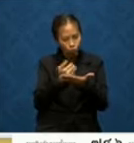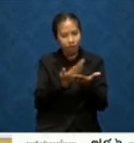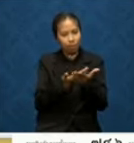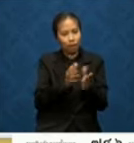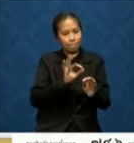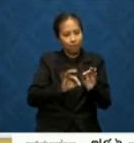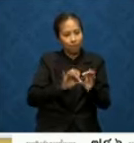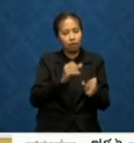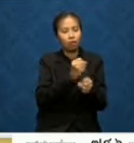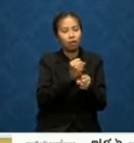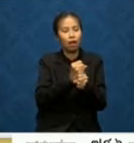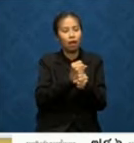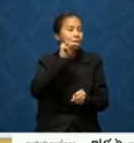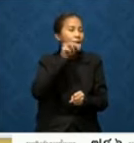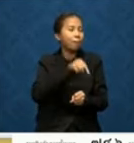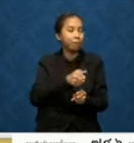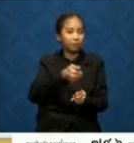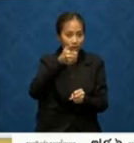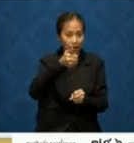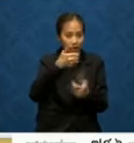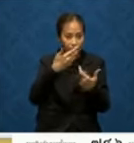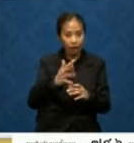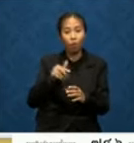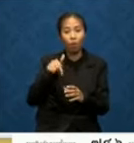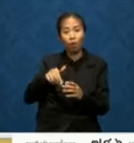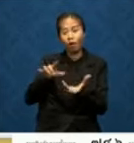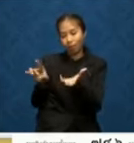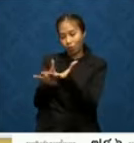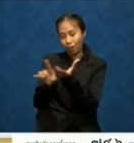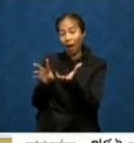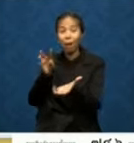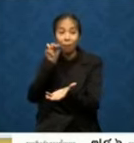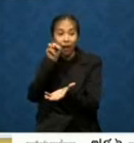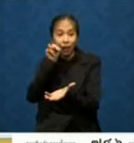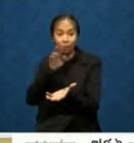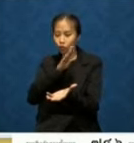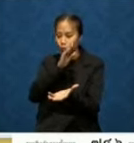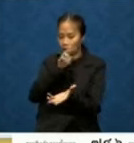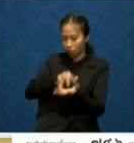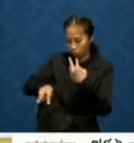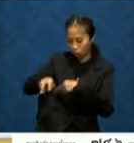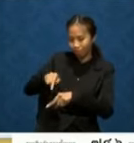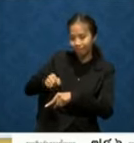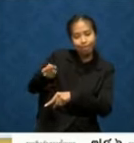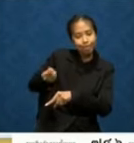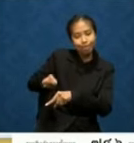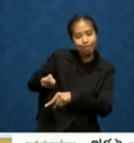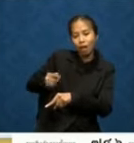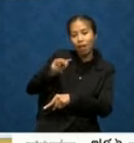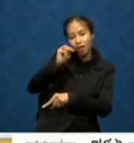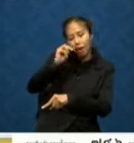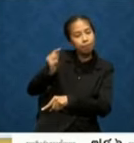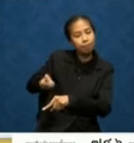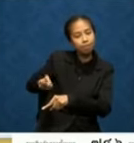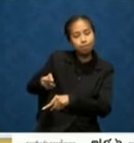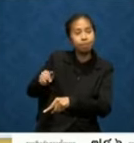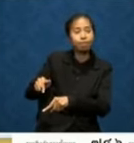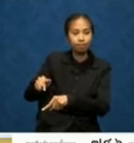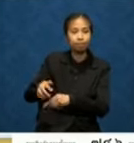และคุณภาพน้ำที่น้ำใต้ดินถ้ามีเราหาพบเนี่ยมันจะคงที่นะครับผมก็อยากจะฝาก